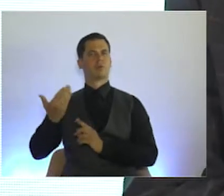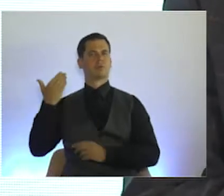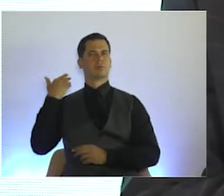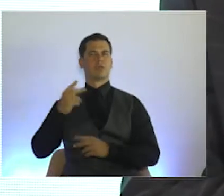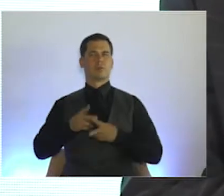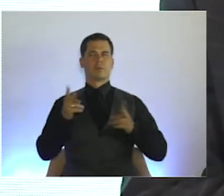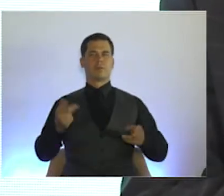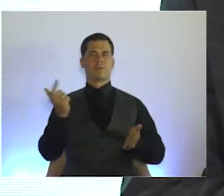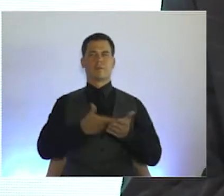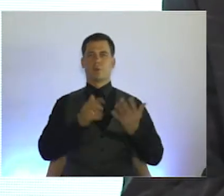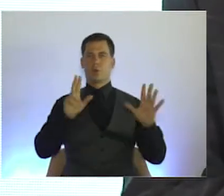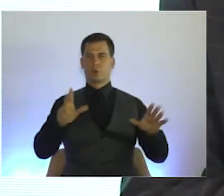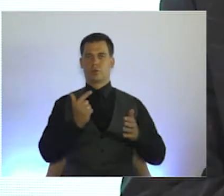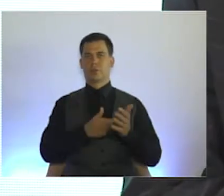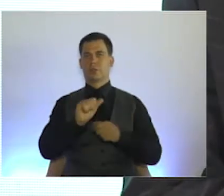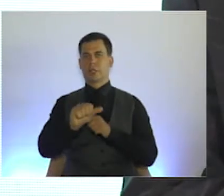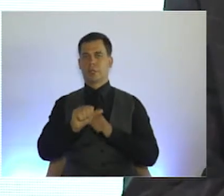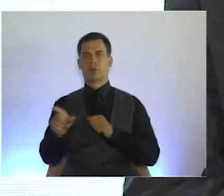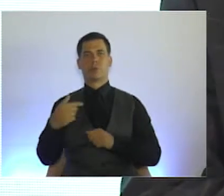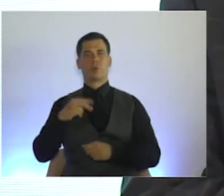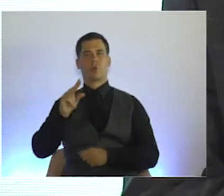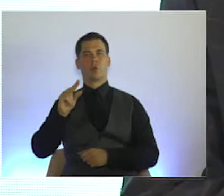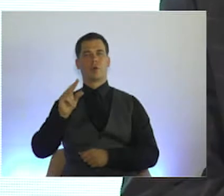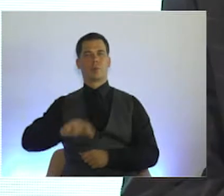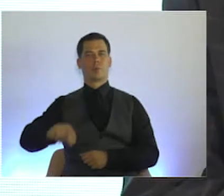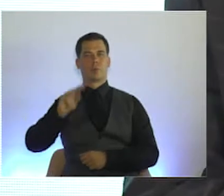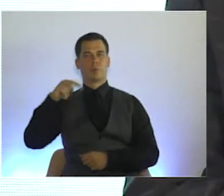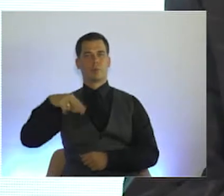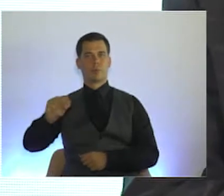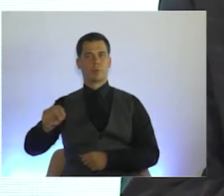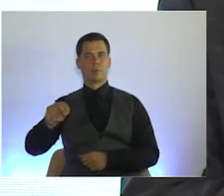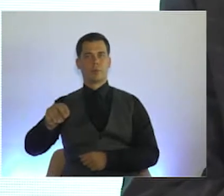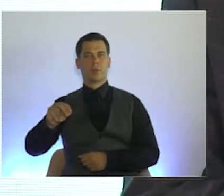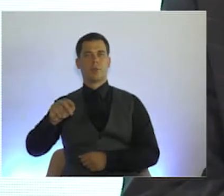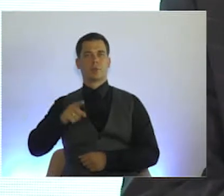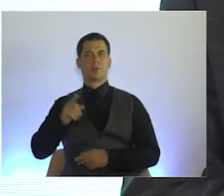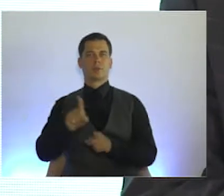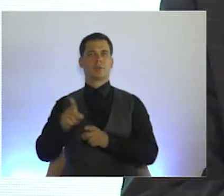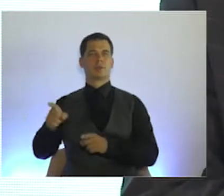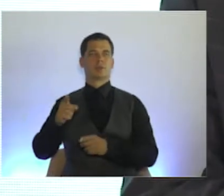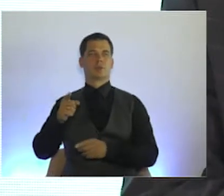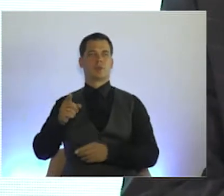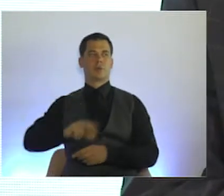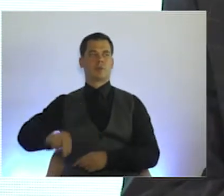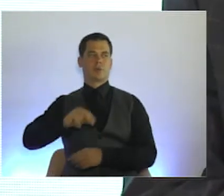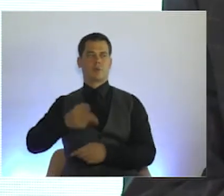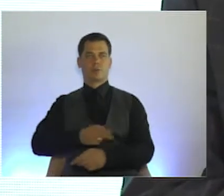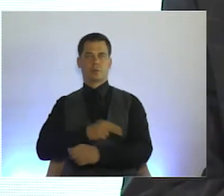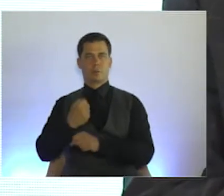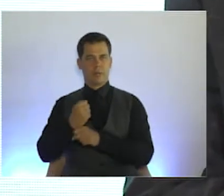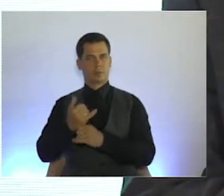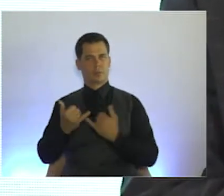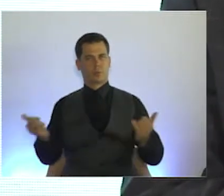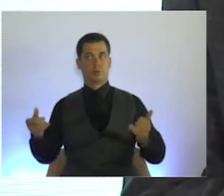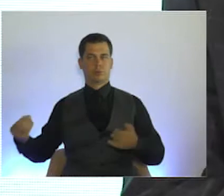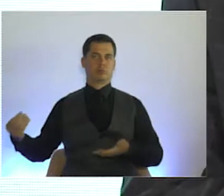dotacje udzielane przez powiatowe urzędy pracy, ale też przez operatorów, między innymi przez Wojewódzki Urząd Pracy i nasze filie.